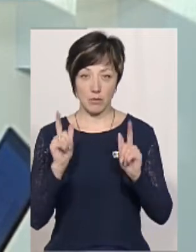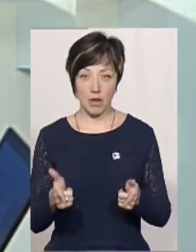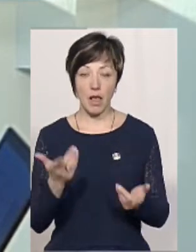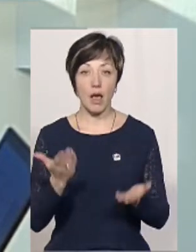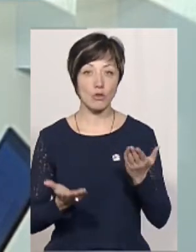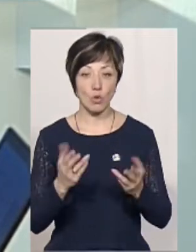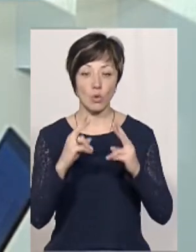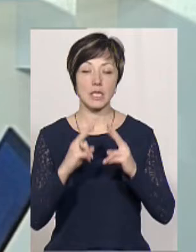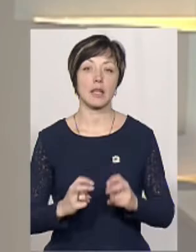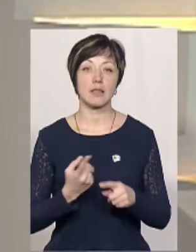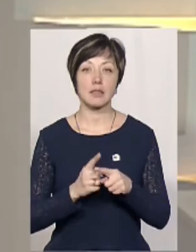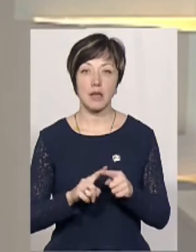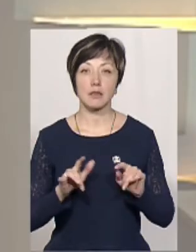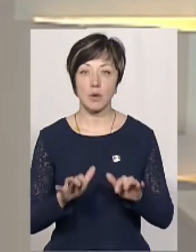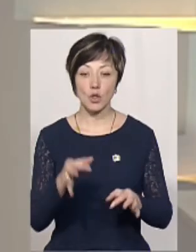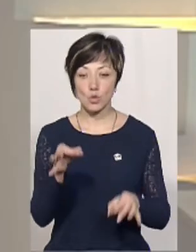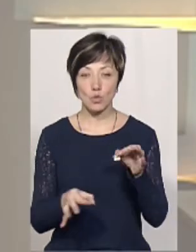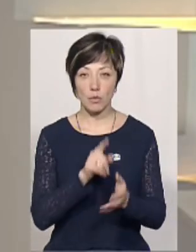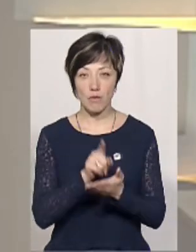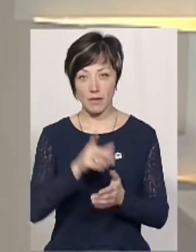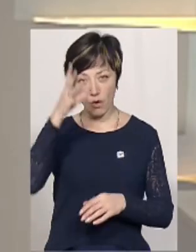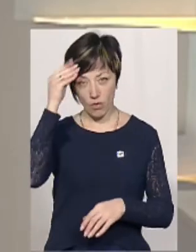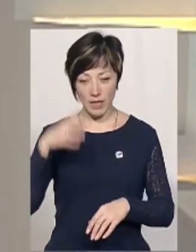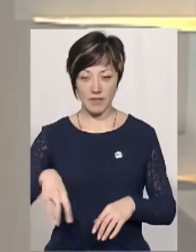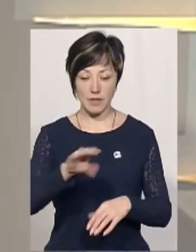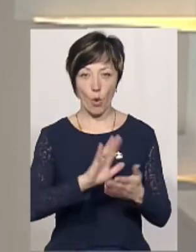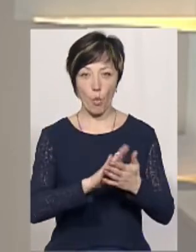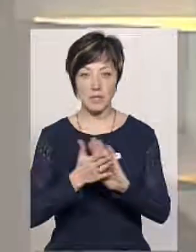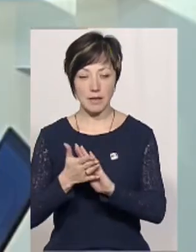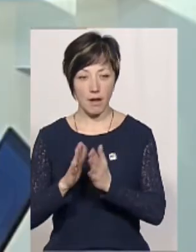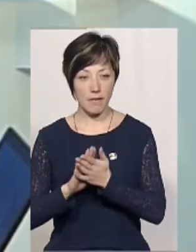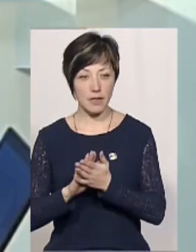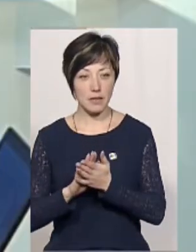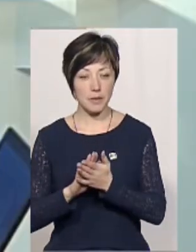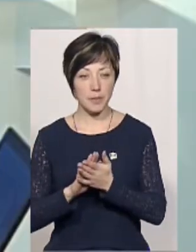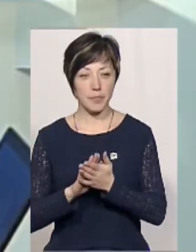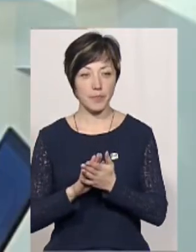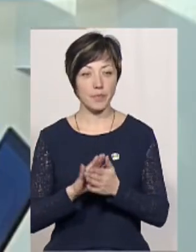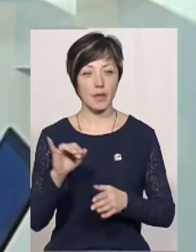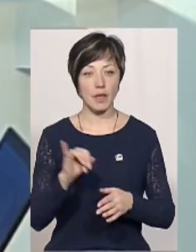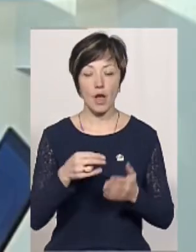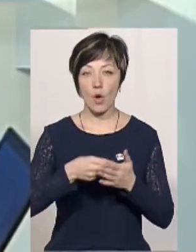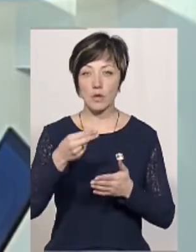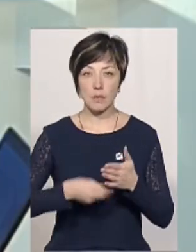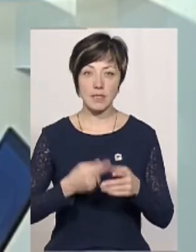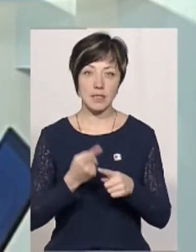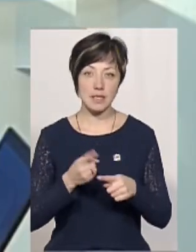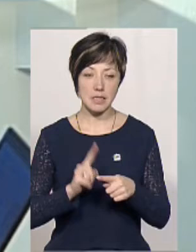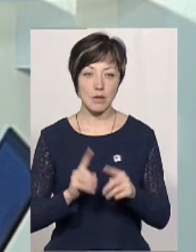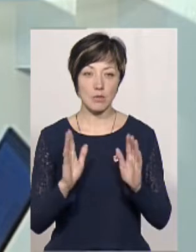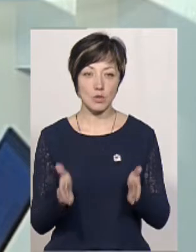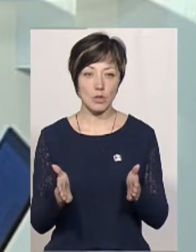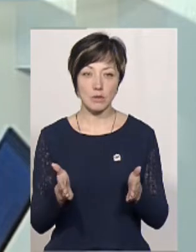буде розглядатися дана справа, суд повинен врахувати всі обставини. Ось і розписка це буде,